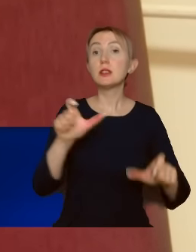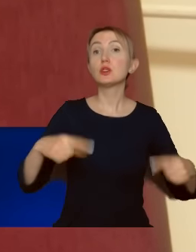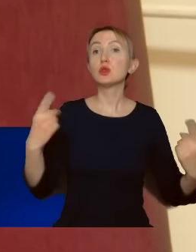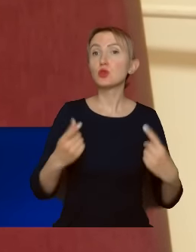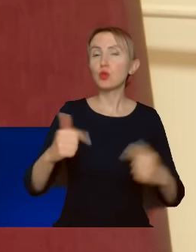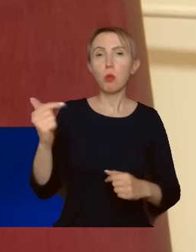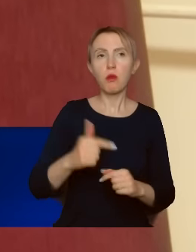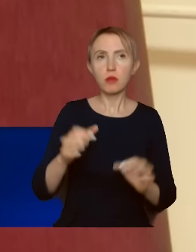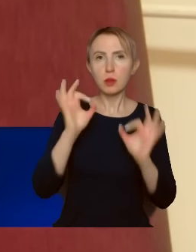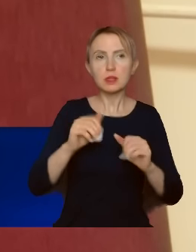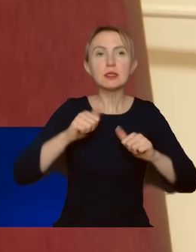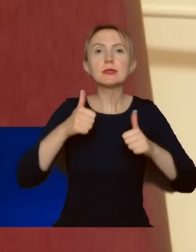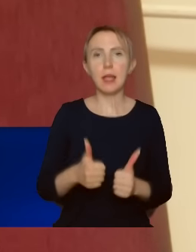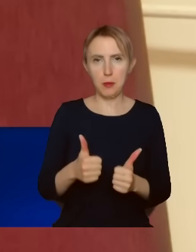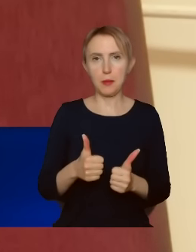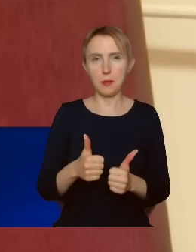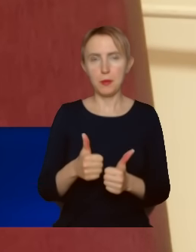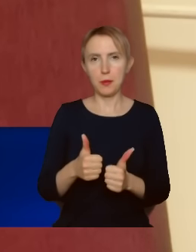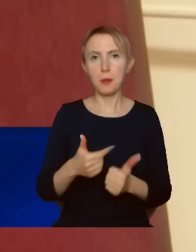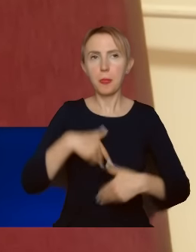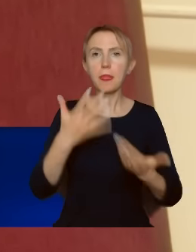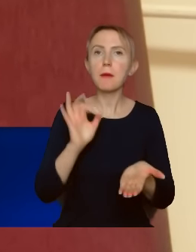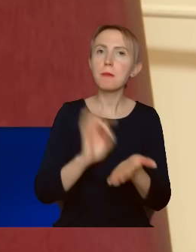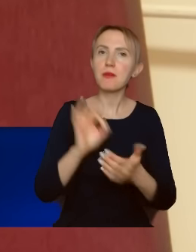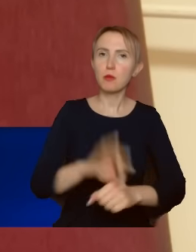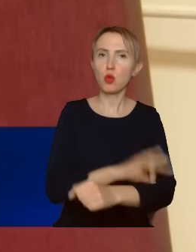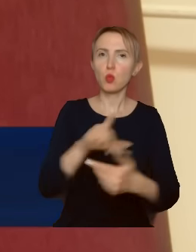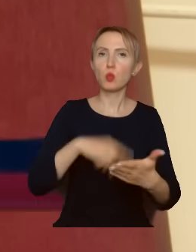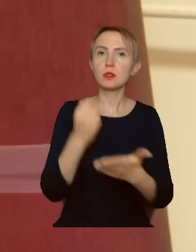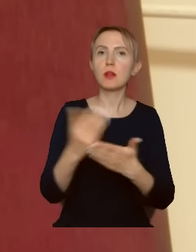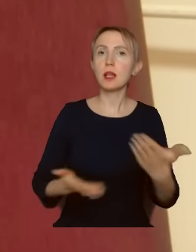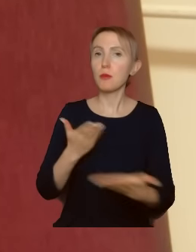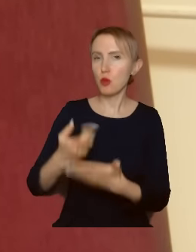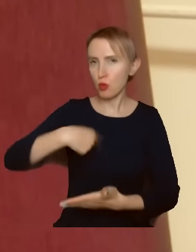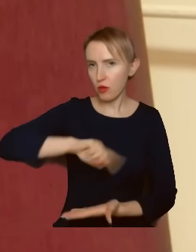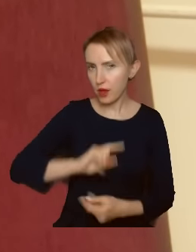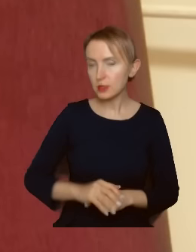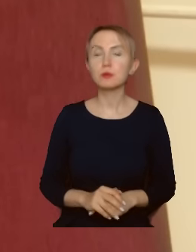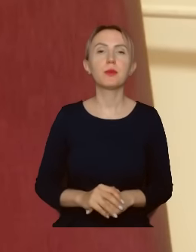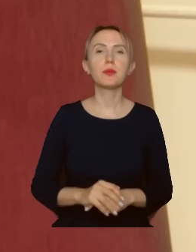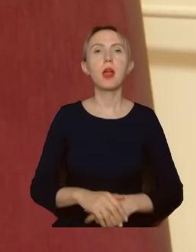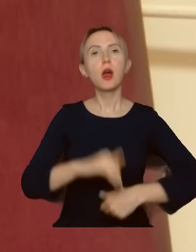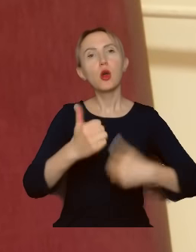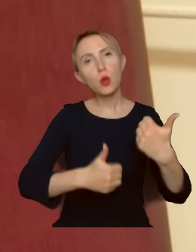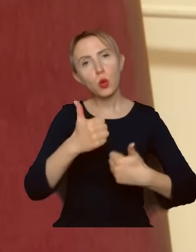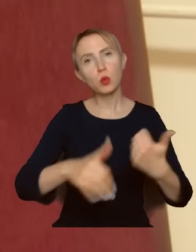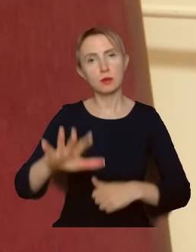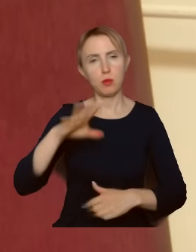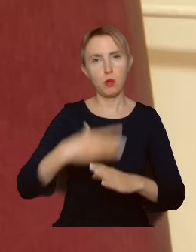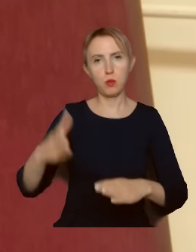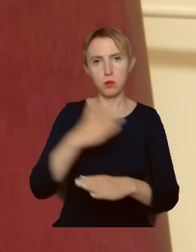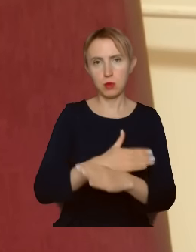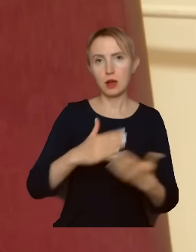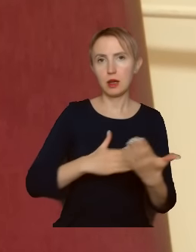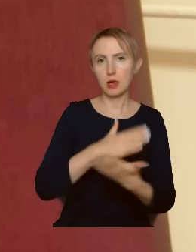przede wszystkim zapewni to projekt ustawy którą zaproponowaliśmy a więc konkursy które odbyły się przed krajową radą